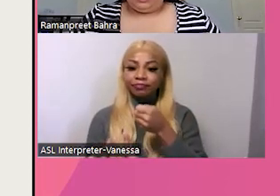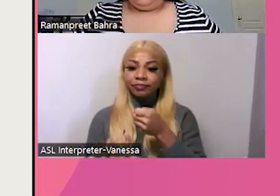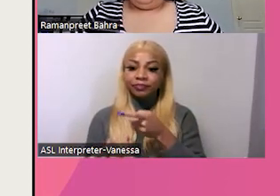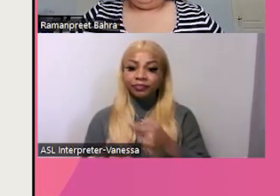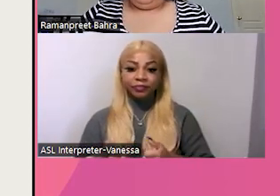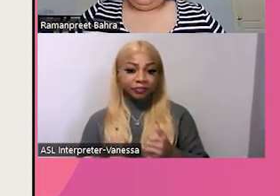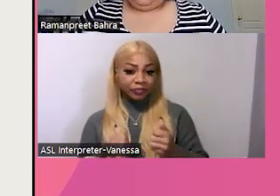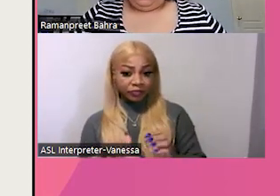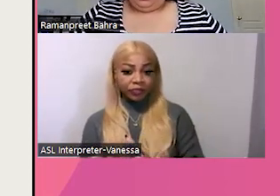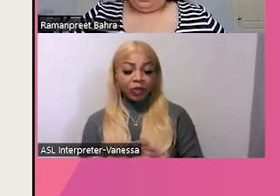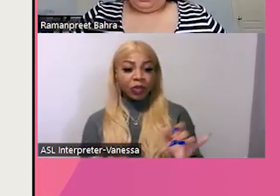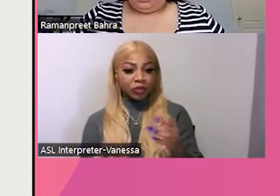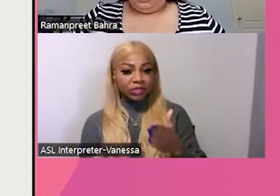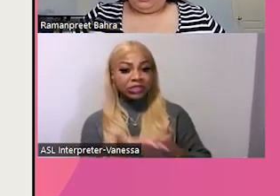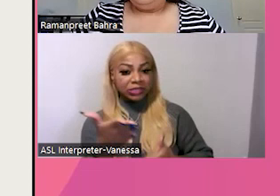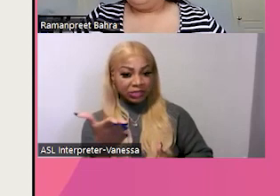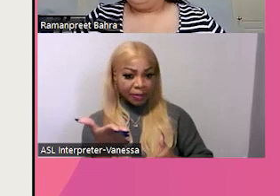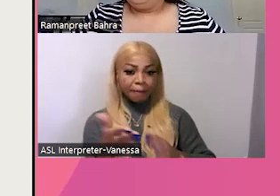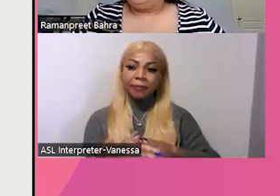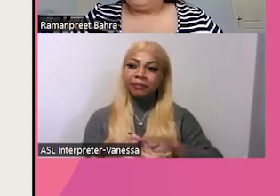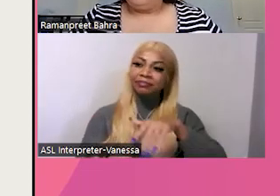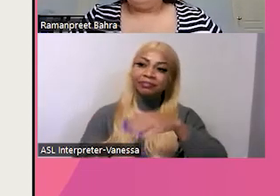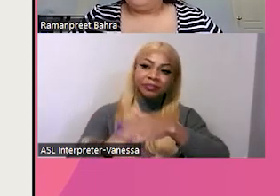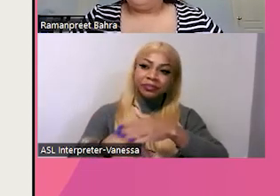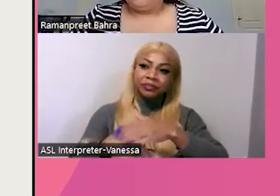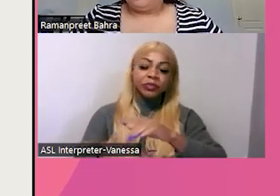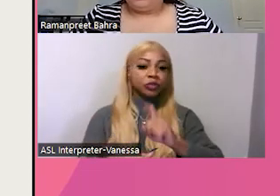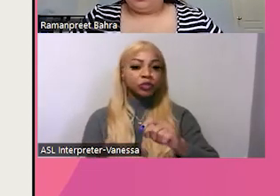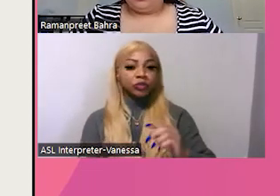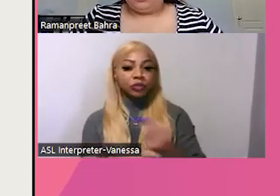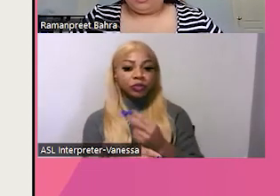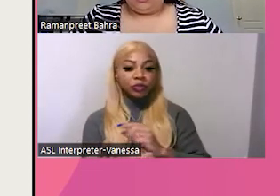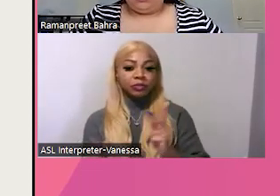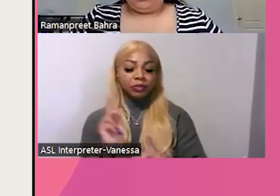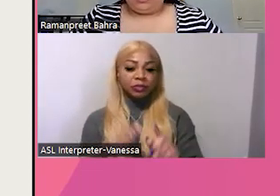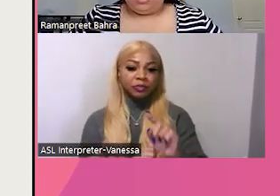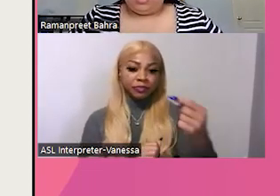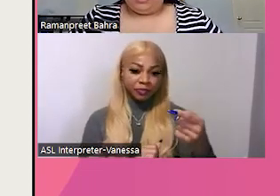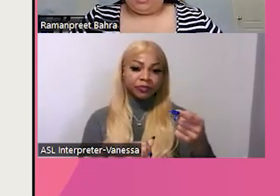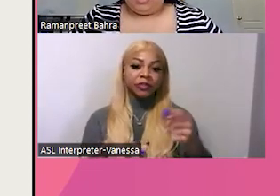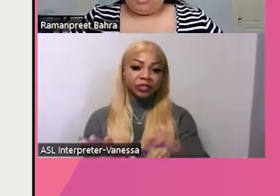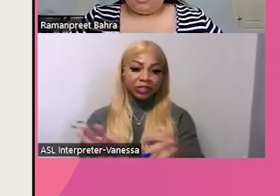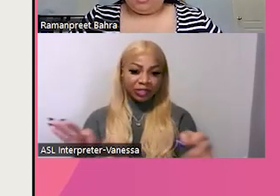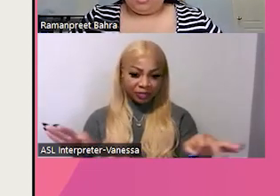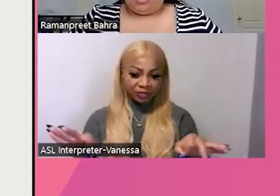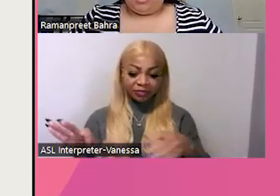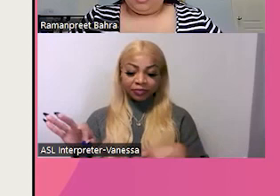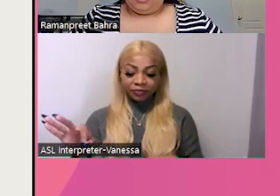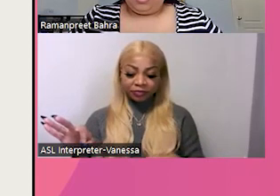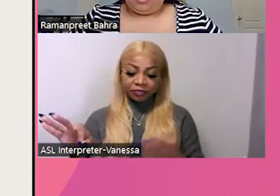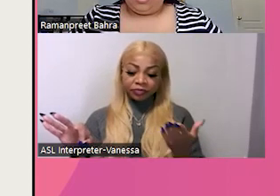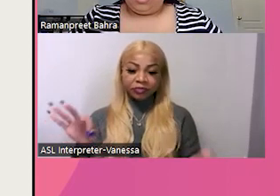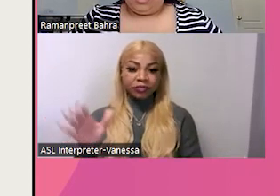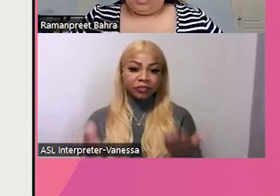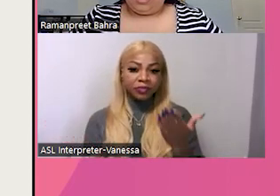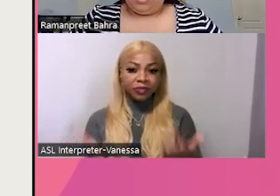qu'elle subit. Alors, les chercheurs ont demandé qu'on utilise cette approche personne d'abord dans le